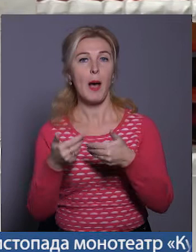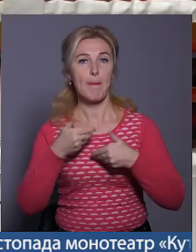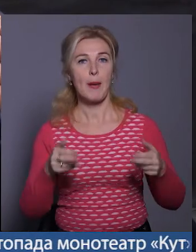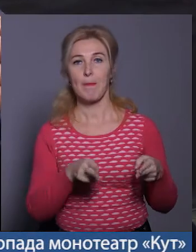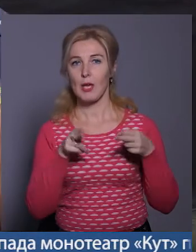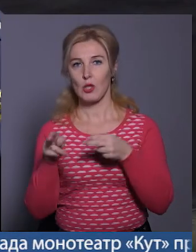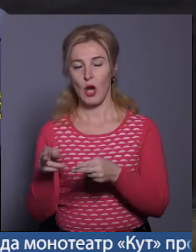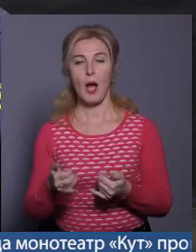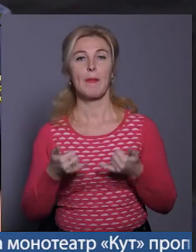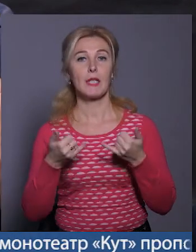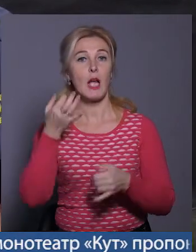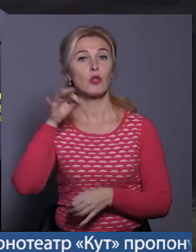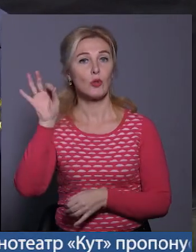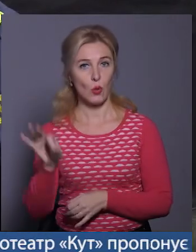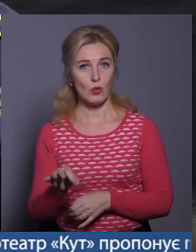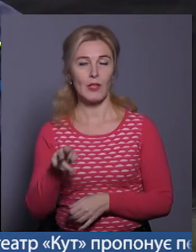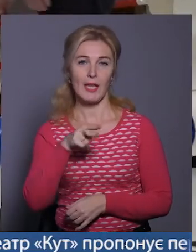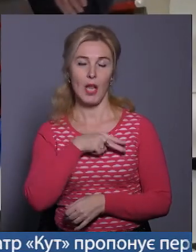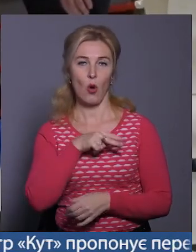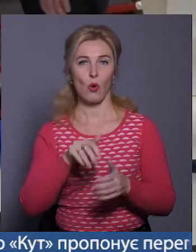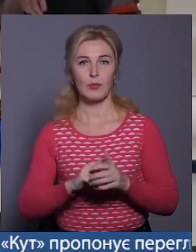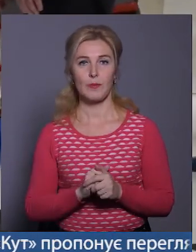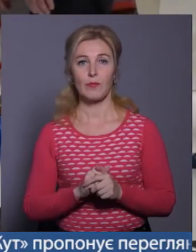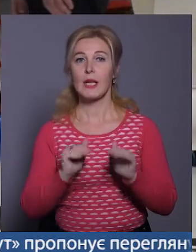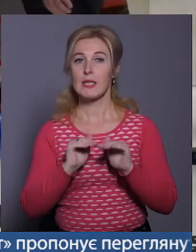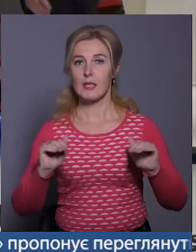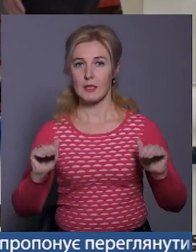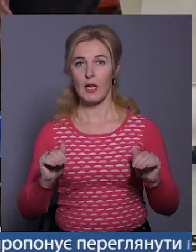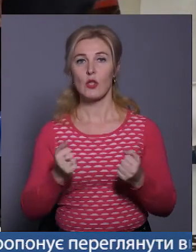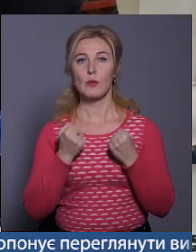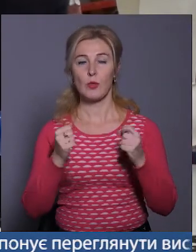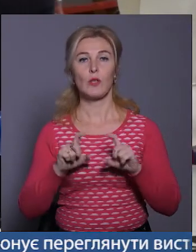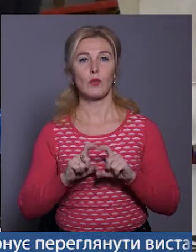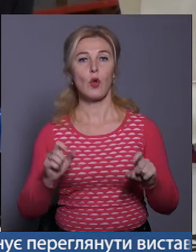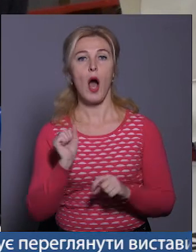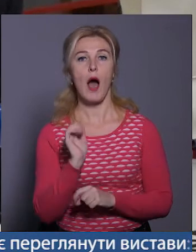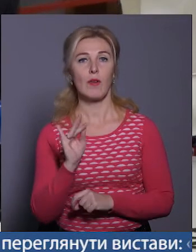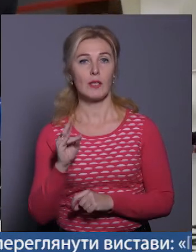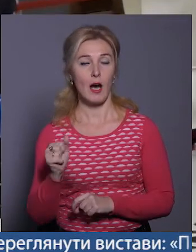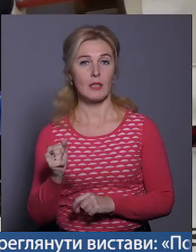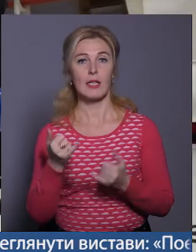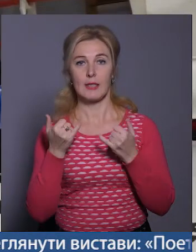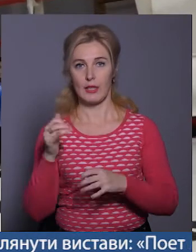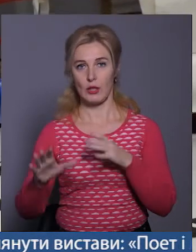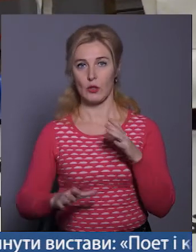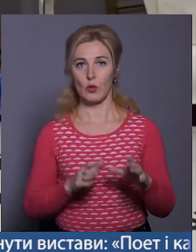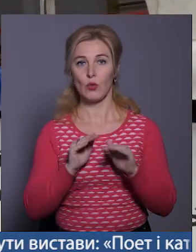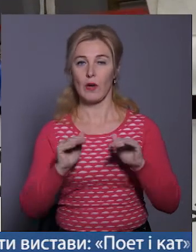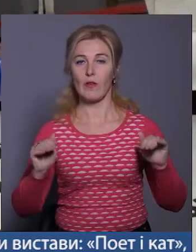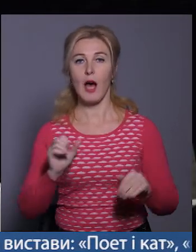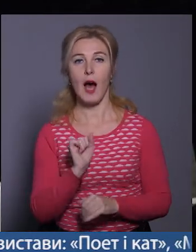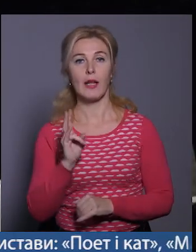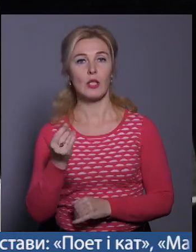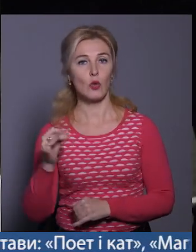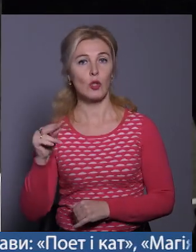приїжджаємо для досвіда і нагород. З дитячо-юнацької спортивної школи «Авангард», в якому нині тренує вихованців Анатолій